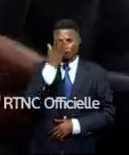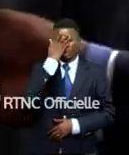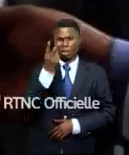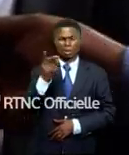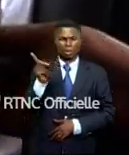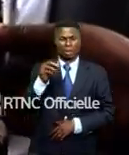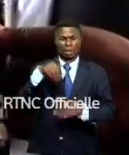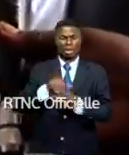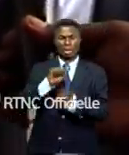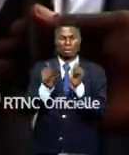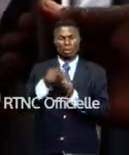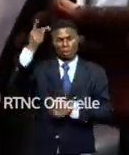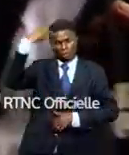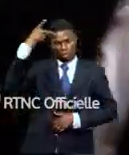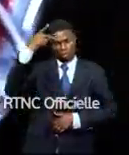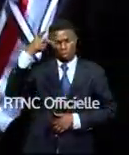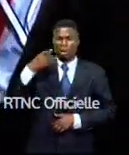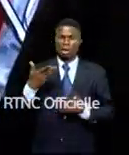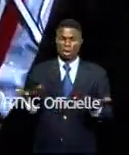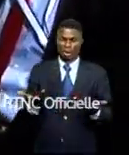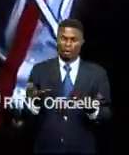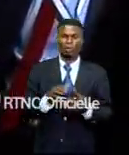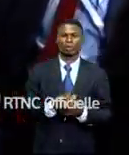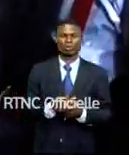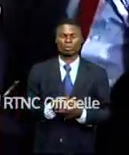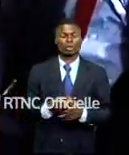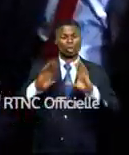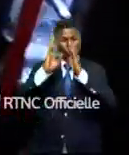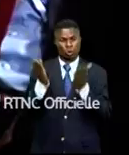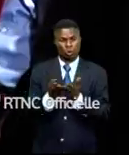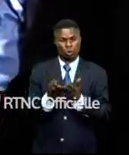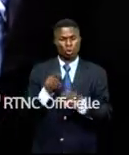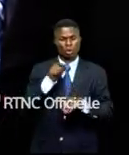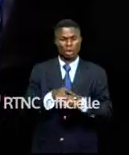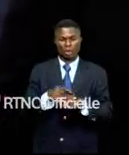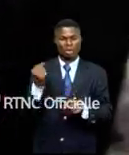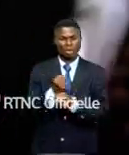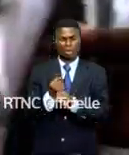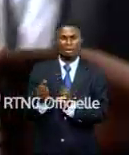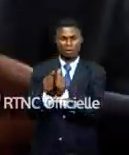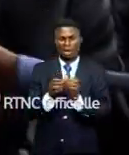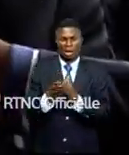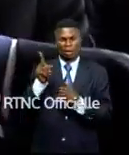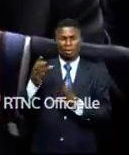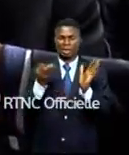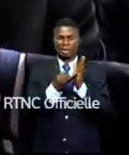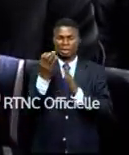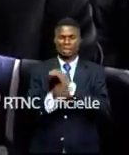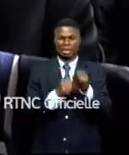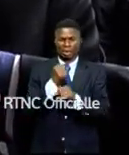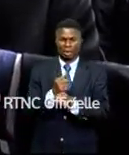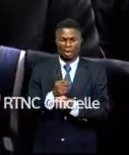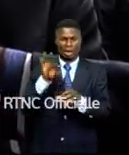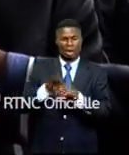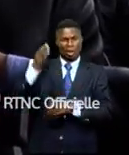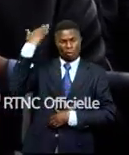monde politique. Et donc, pendant tout le temps passé ensemble, particulièrement les 7 ans de la législature